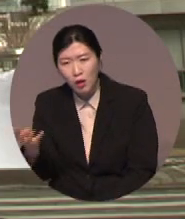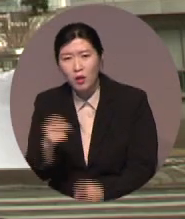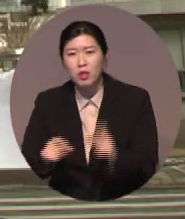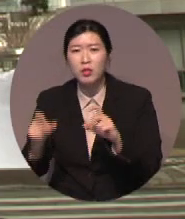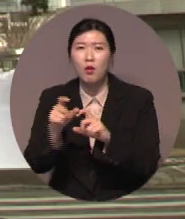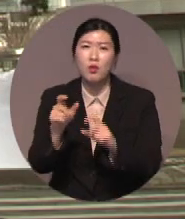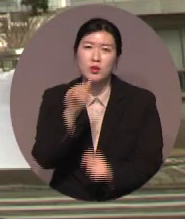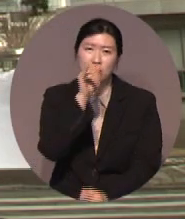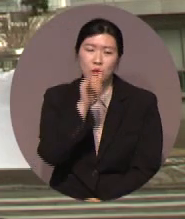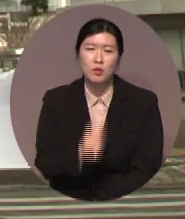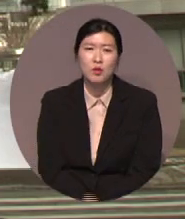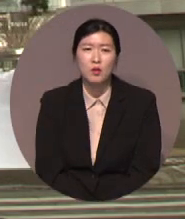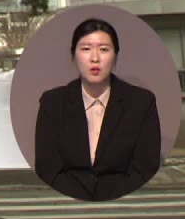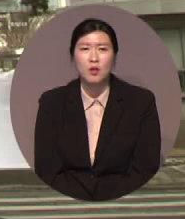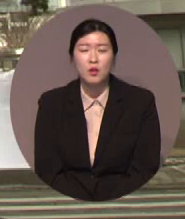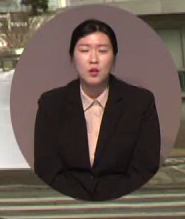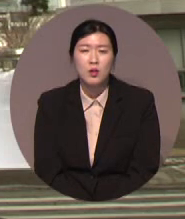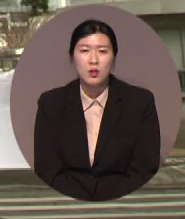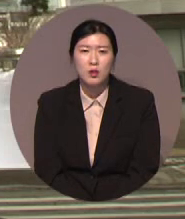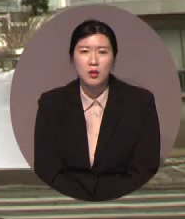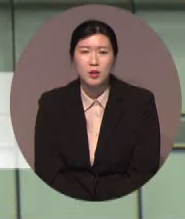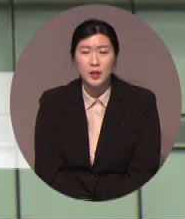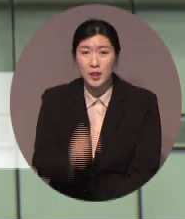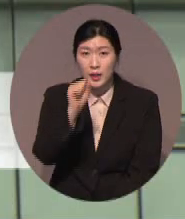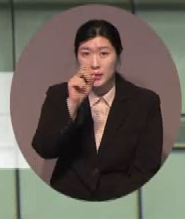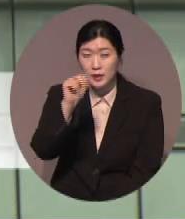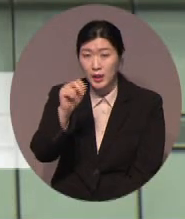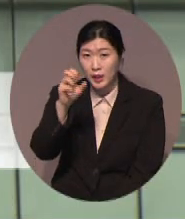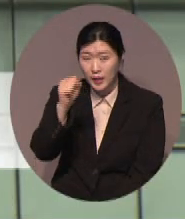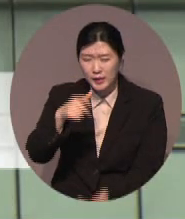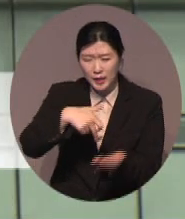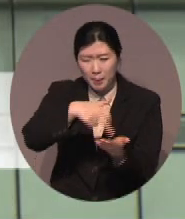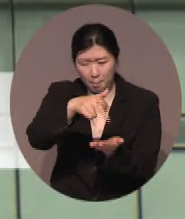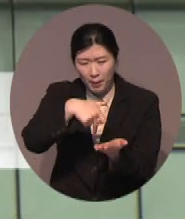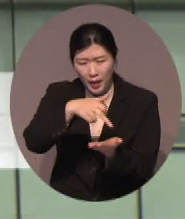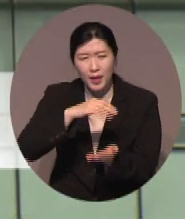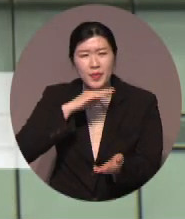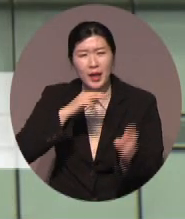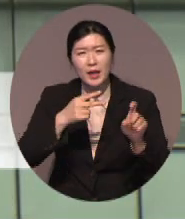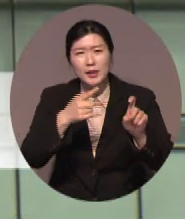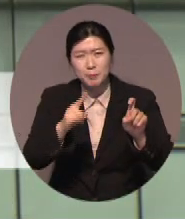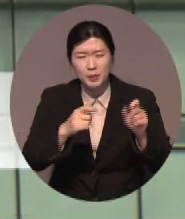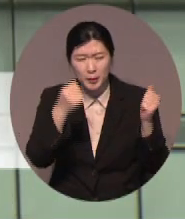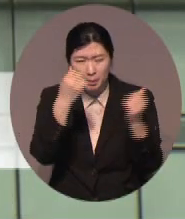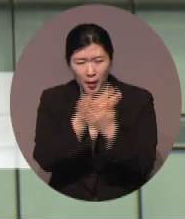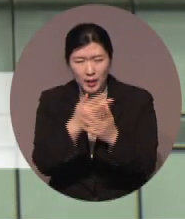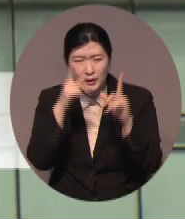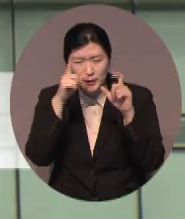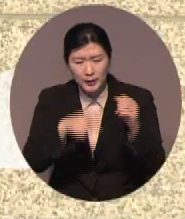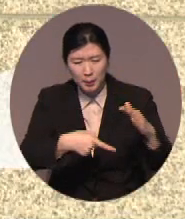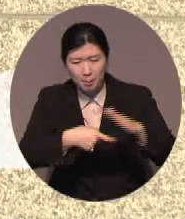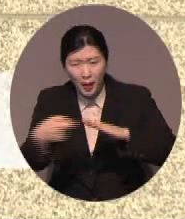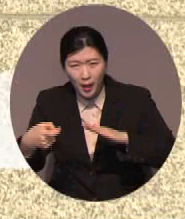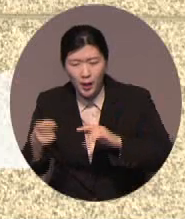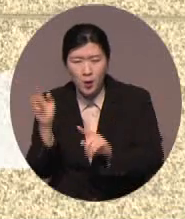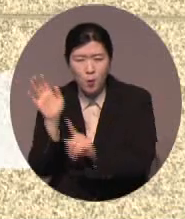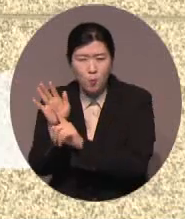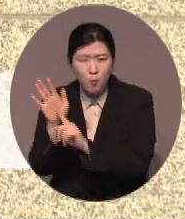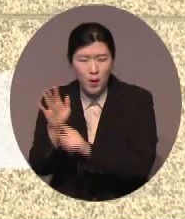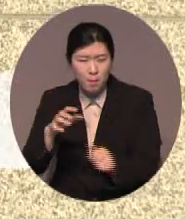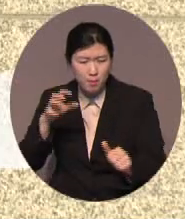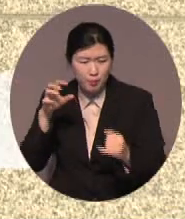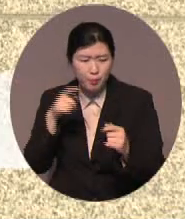사실이 밝혀졌습니다 사회관계망 서비스를 통해 10대 여학생들을 속여 받은 사진을 유포하겠다고